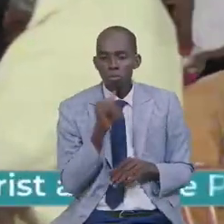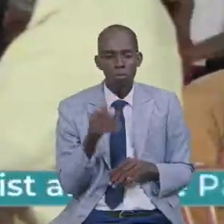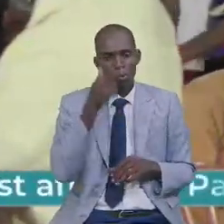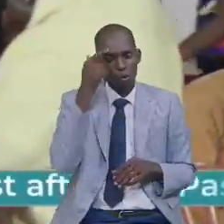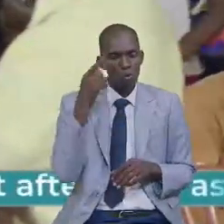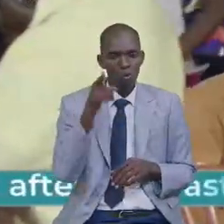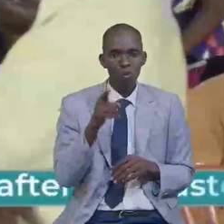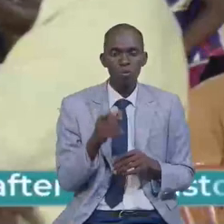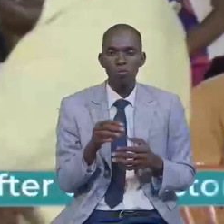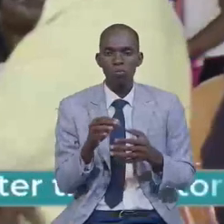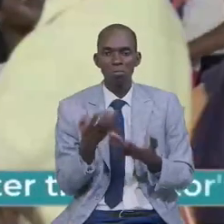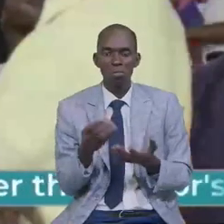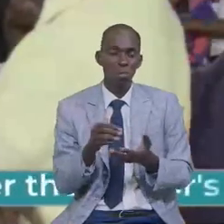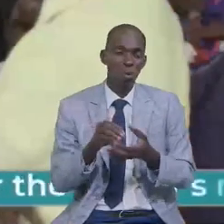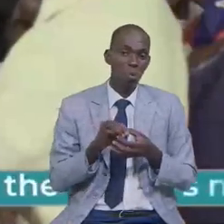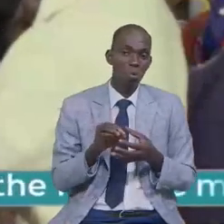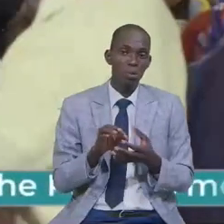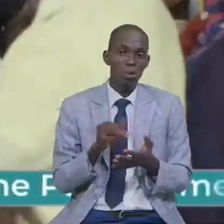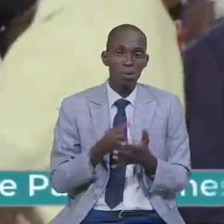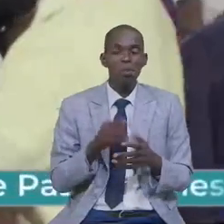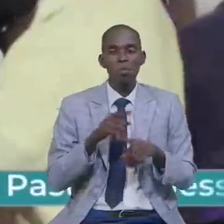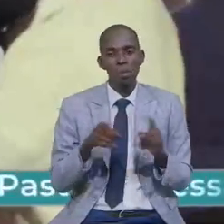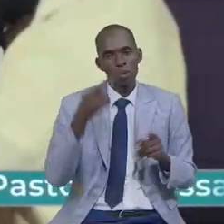Miséricorde. Ça va t'atteindre ce soir.